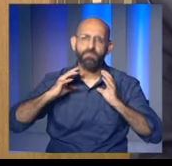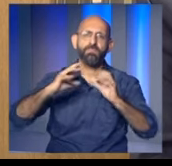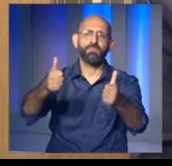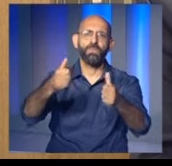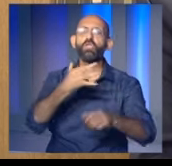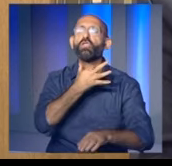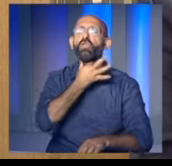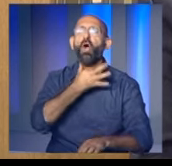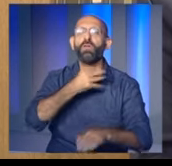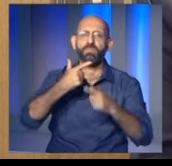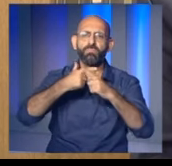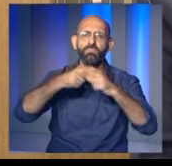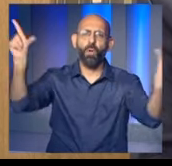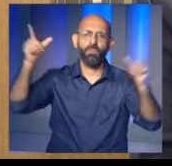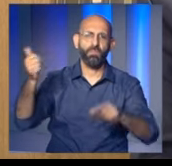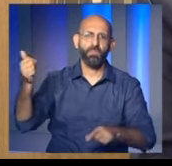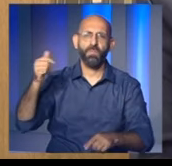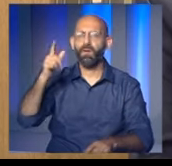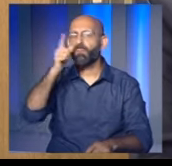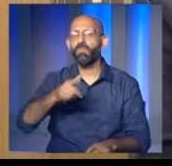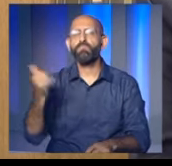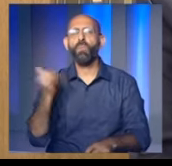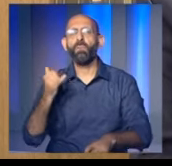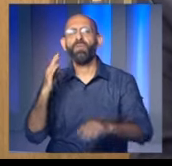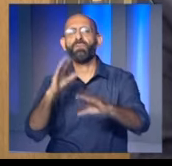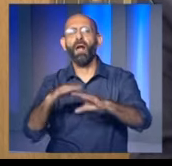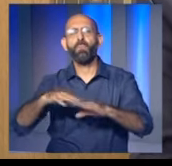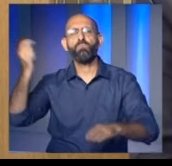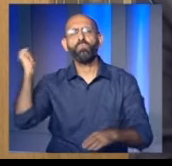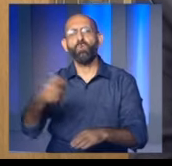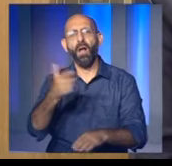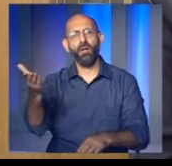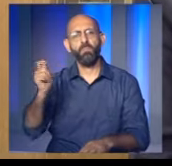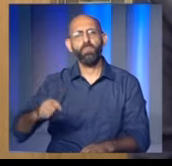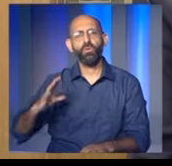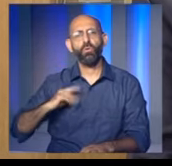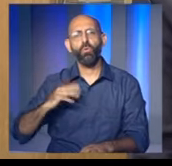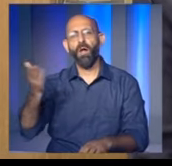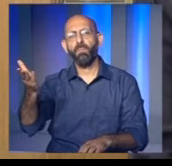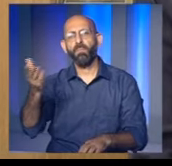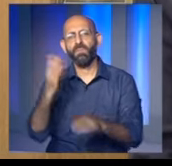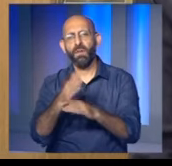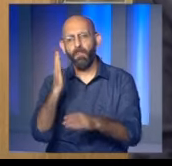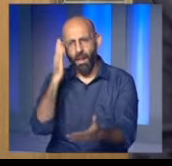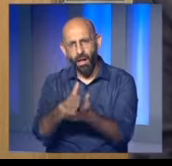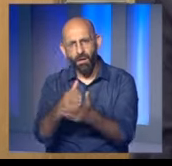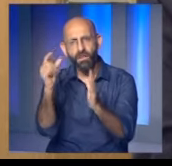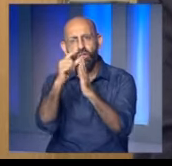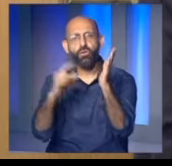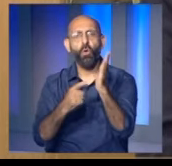والإرادة إلى التحرك وإعلاء الصوت وعدم الاستكانة، إلى التحرك لحث النواب على